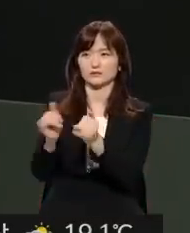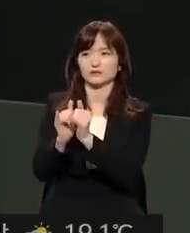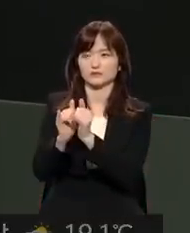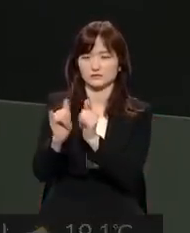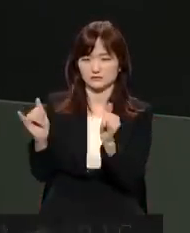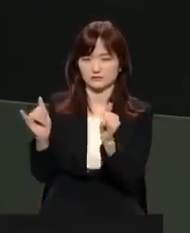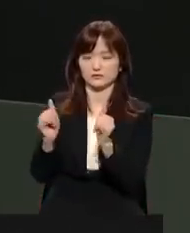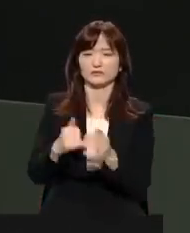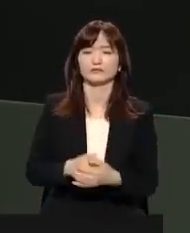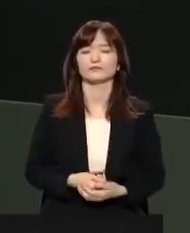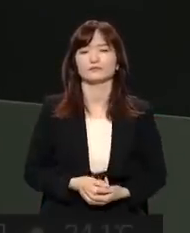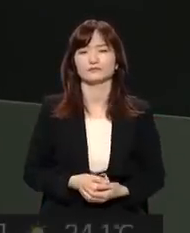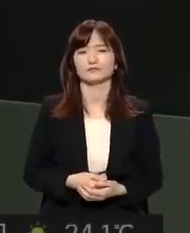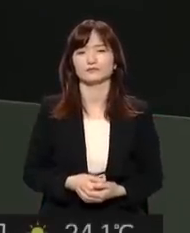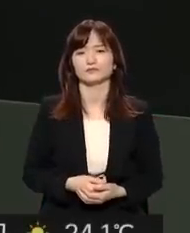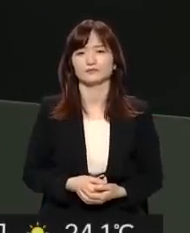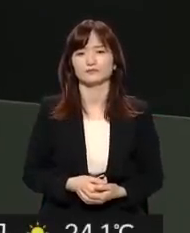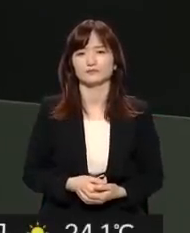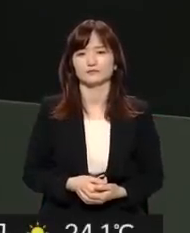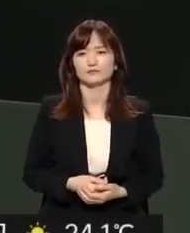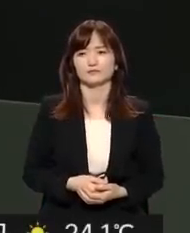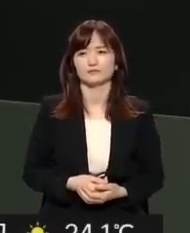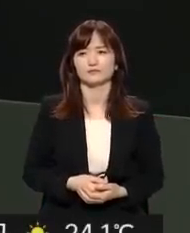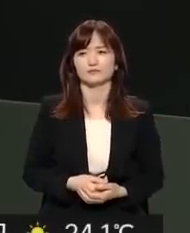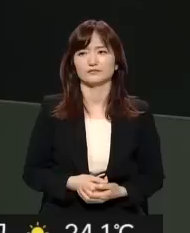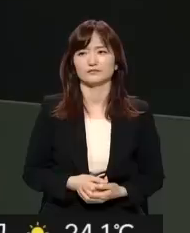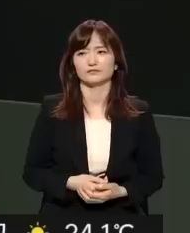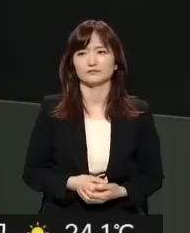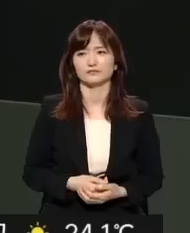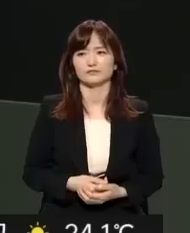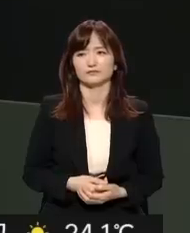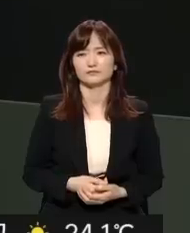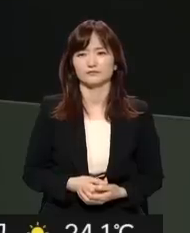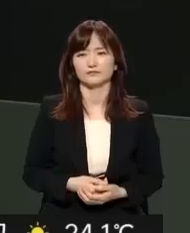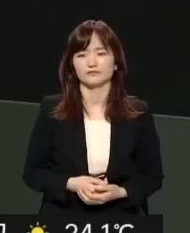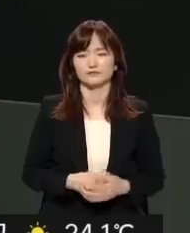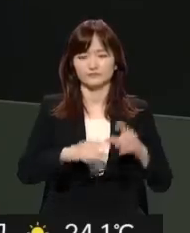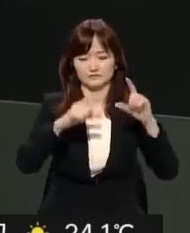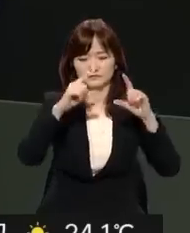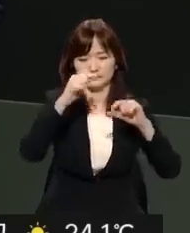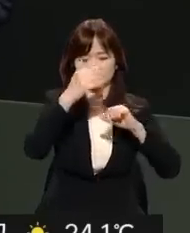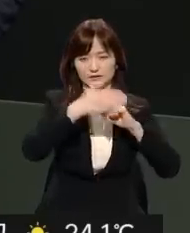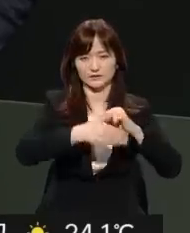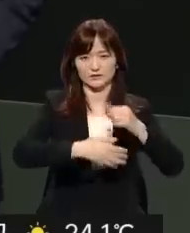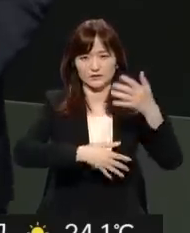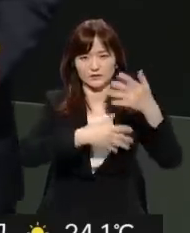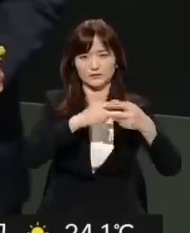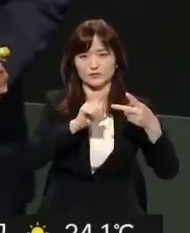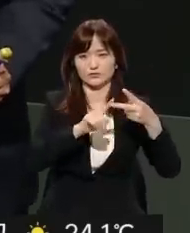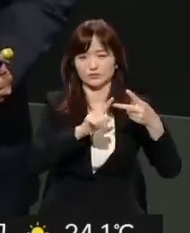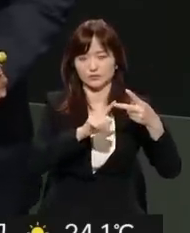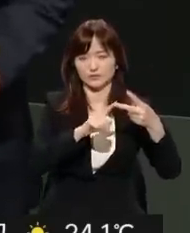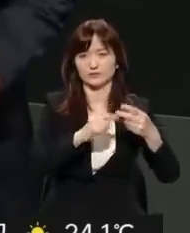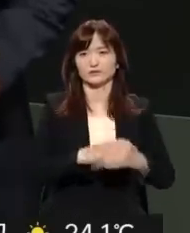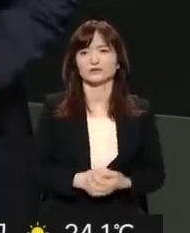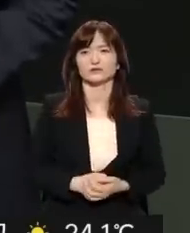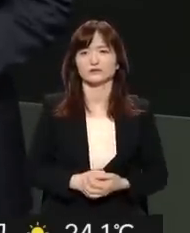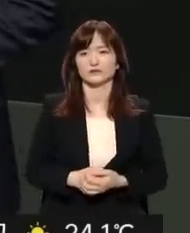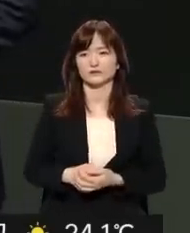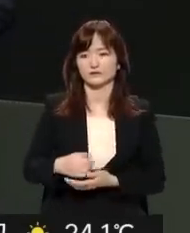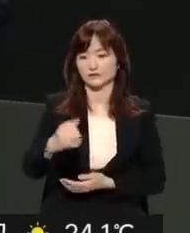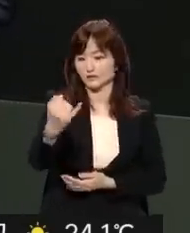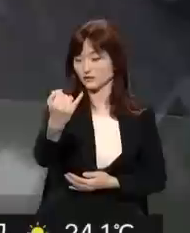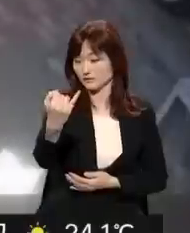자영업자분이시라는 네. 거예요, 지금. 자, 일단 그 두 번째 그 길에다가 행인 지나가고 나서 하필이면 그 손이 미끄러져가지고 그